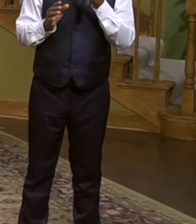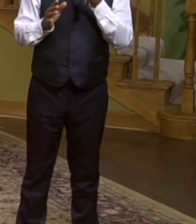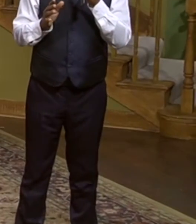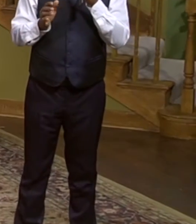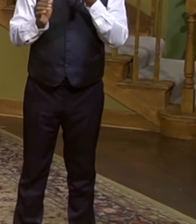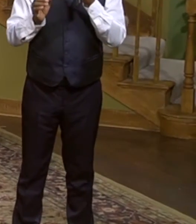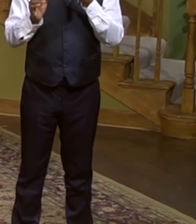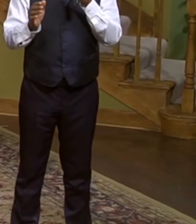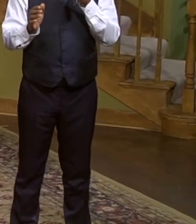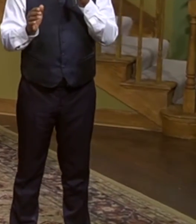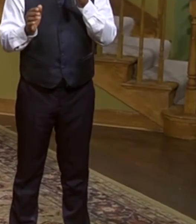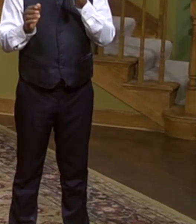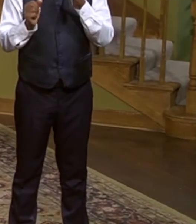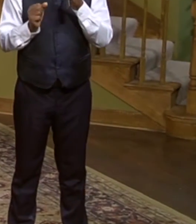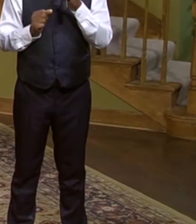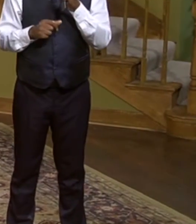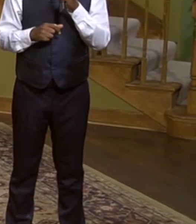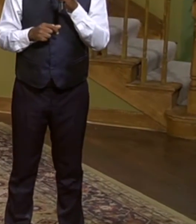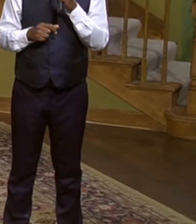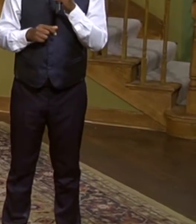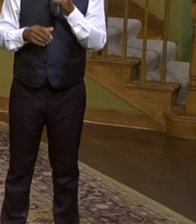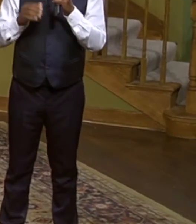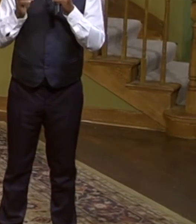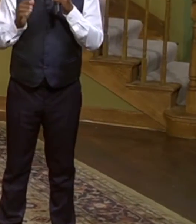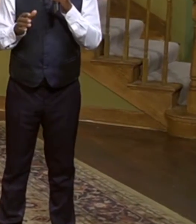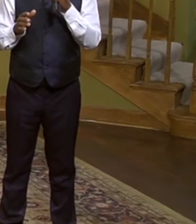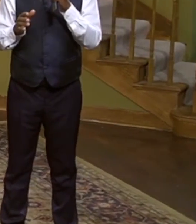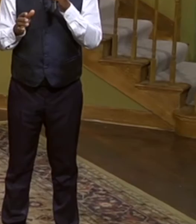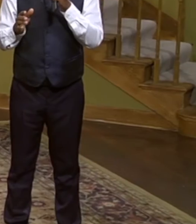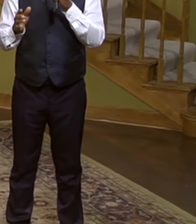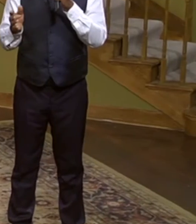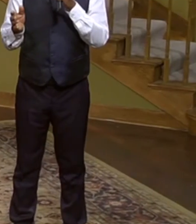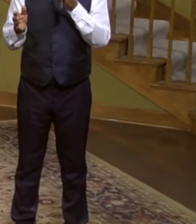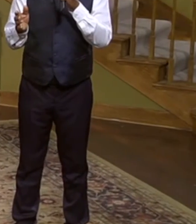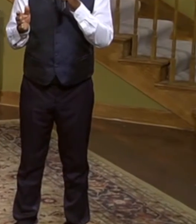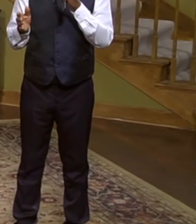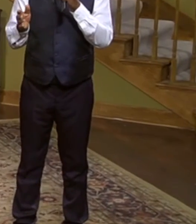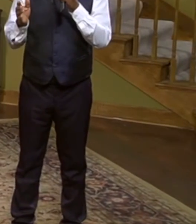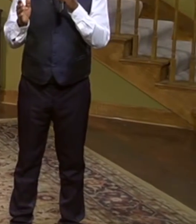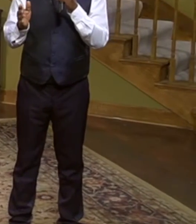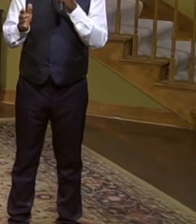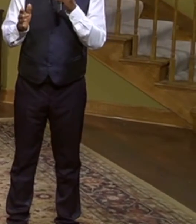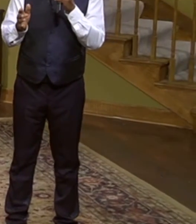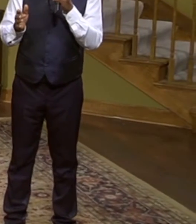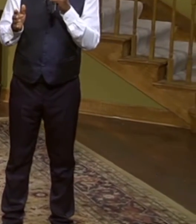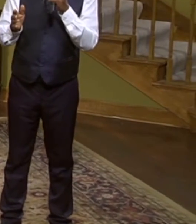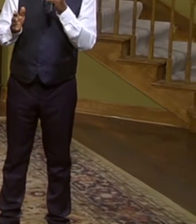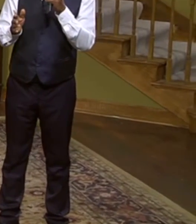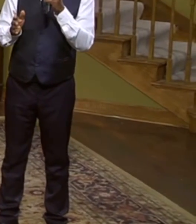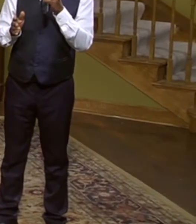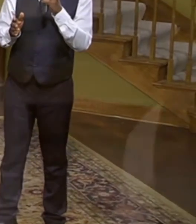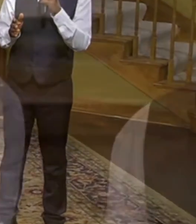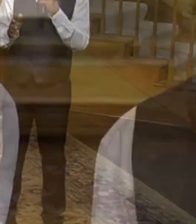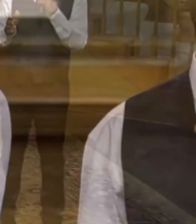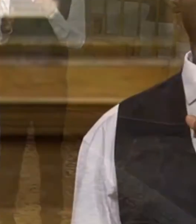Jésus je sois glorifié. Si l'ennemi m'accuse, c'est en Dieu que je me